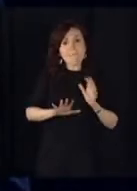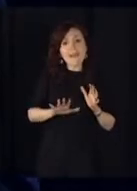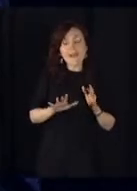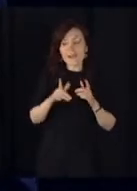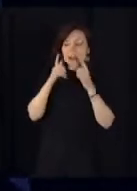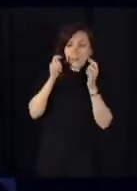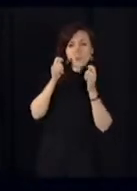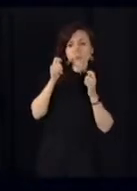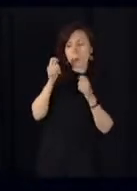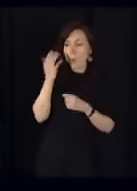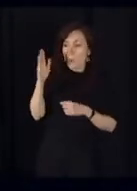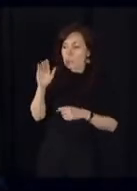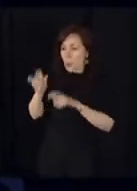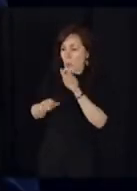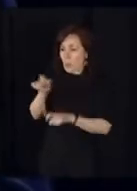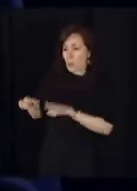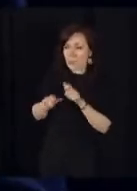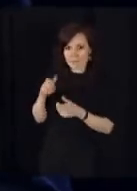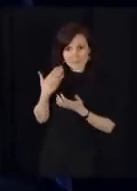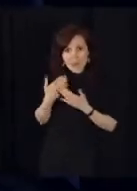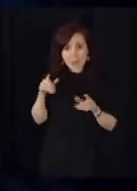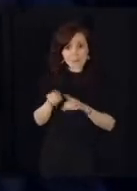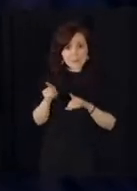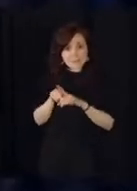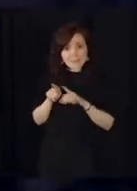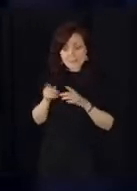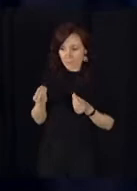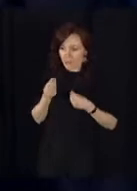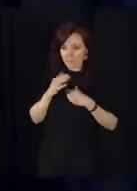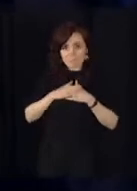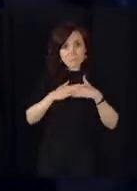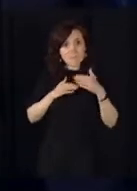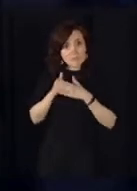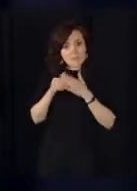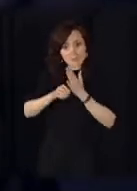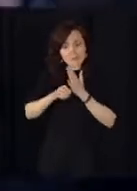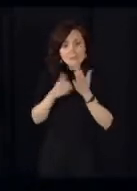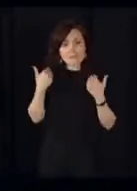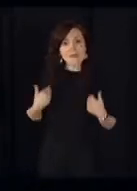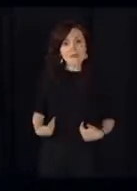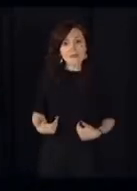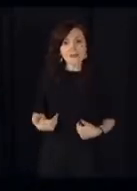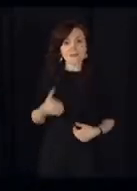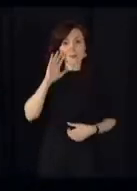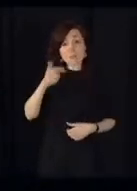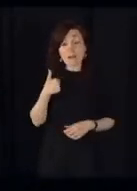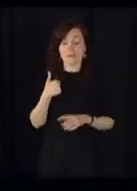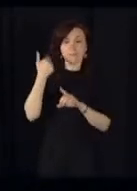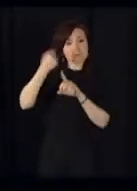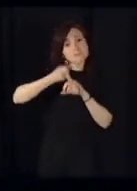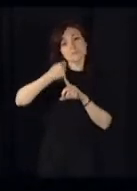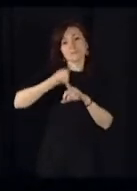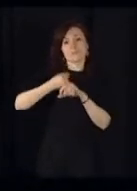autres l'est tout autant et participe de notre construction. Alors je milite pour